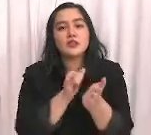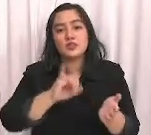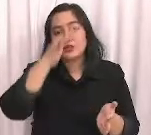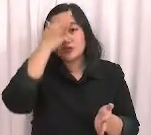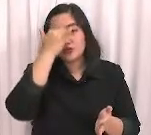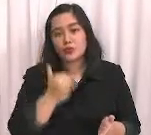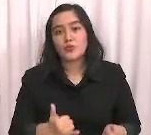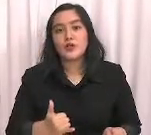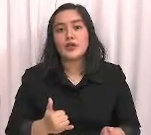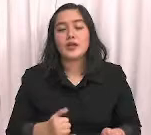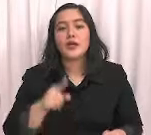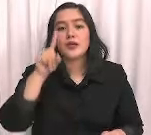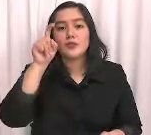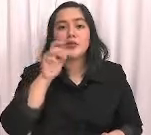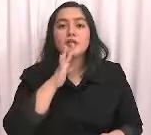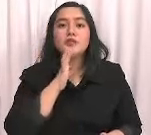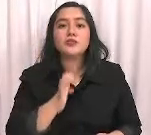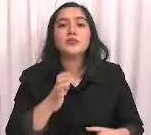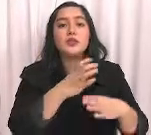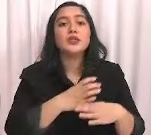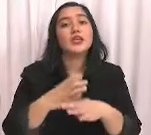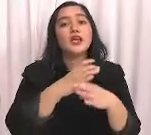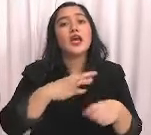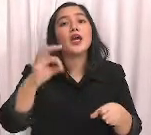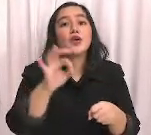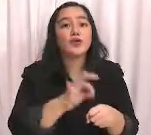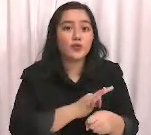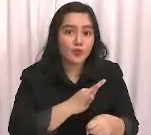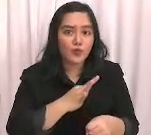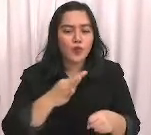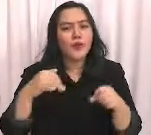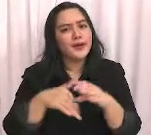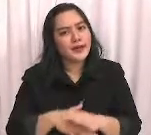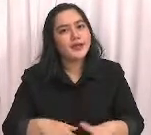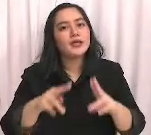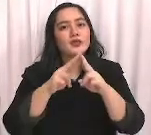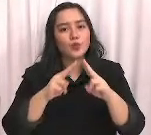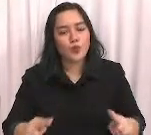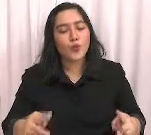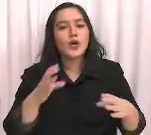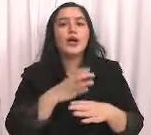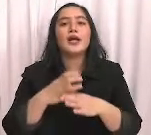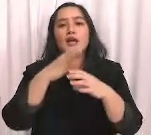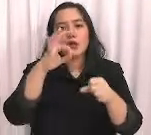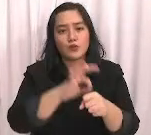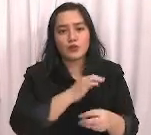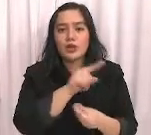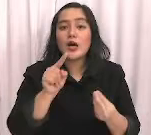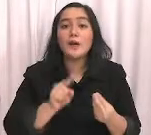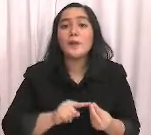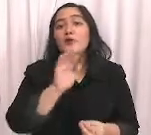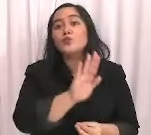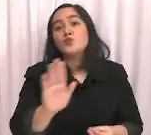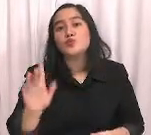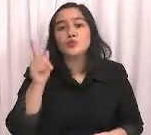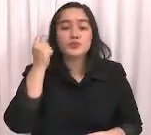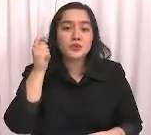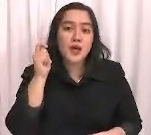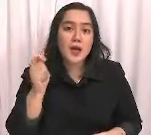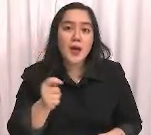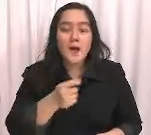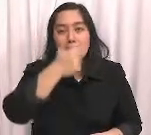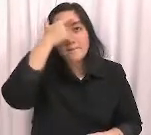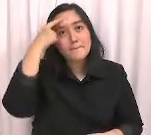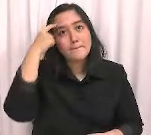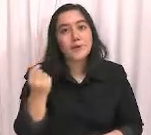mo, lalo pat mga babae yan. Kaya yun din yung iniingatan ko rin. Sa bahay, dumadating din ang time, hindi